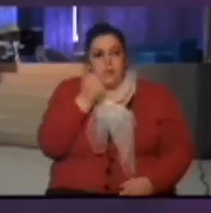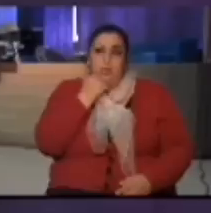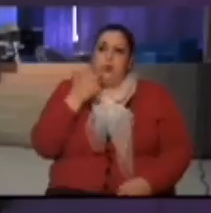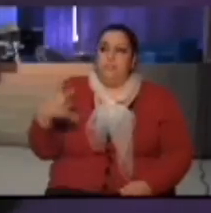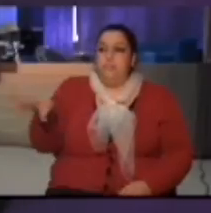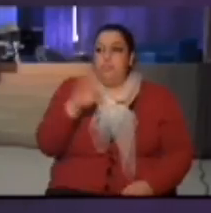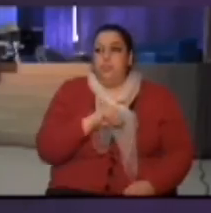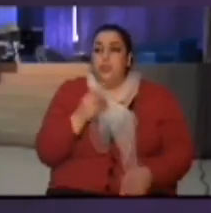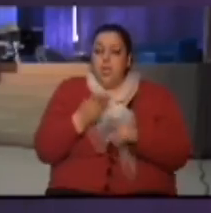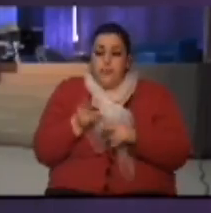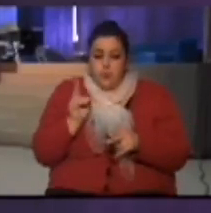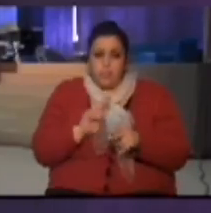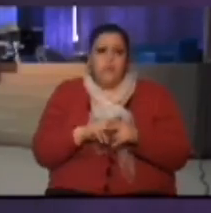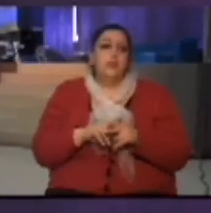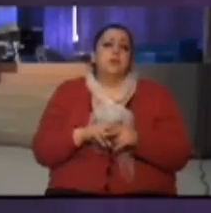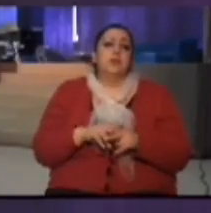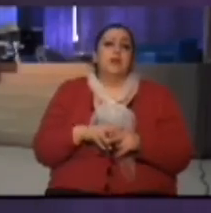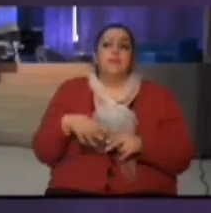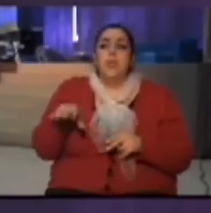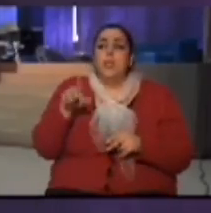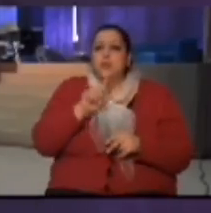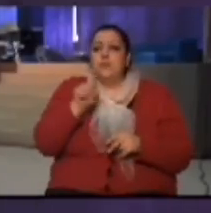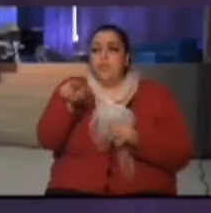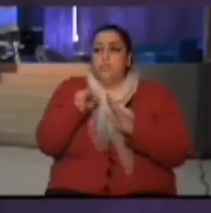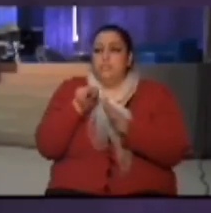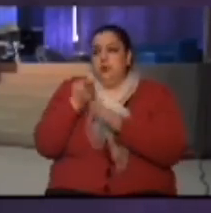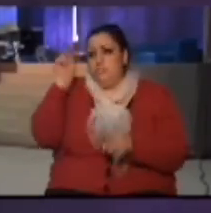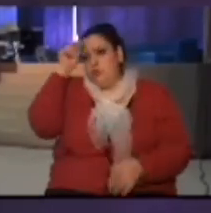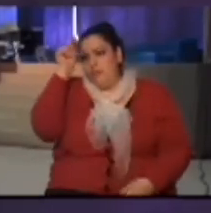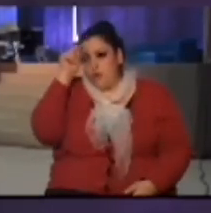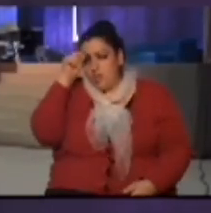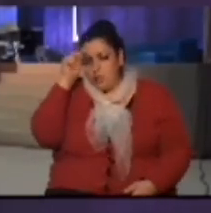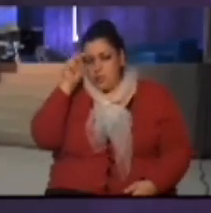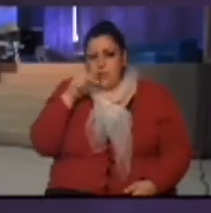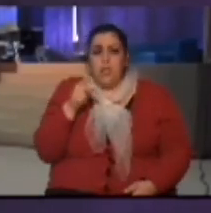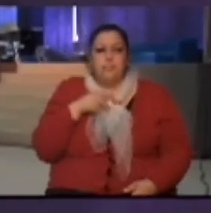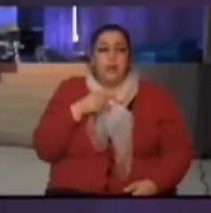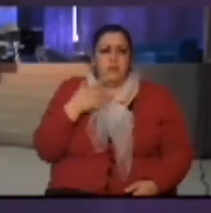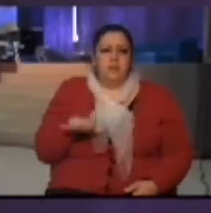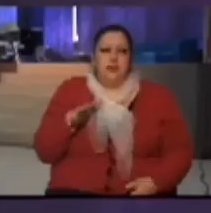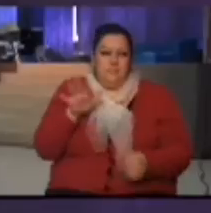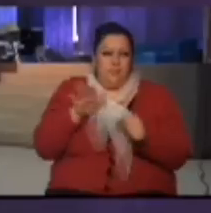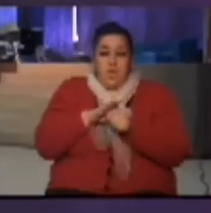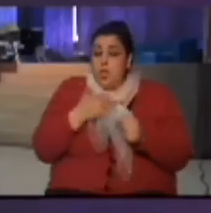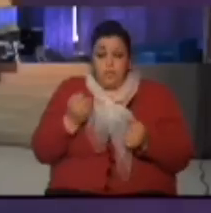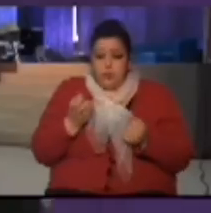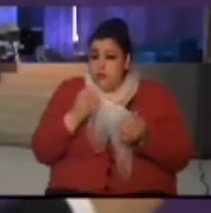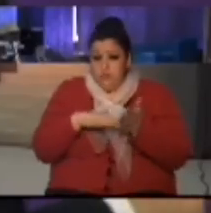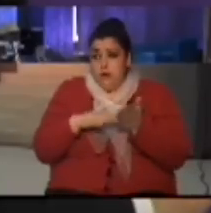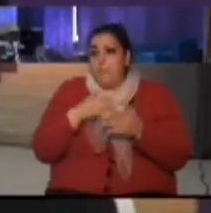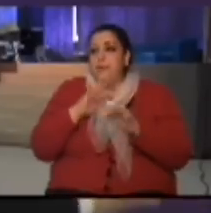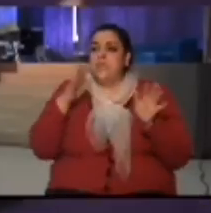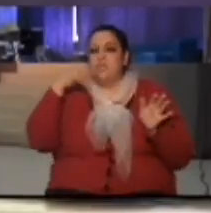որովհետեւ ամեն մեկից ինչ որ բան սովորում եմ, ոչ թե սովորել եմ, այլ սովորում